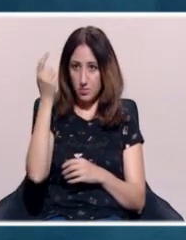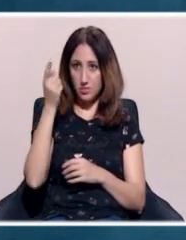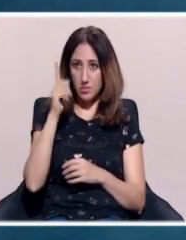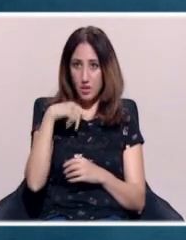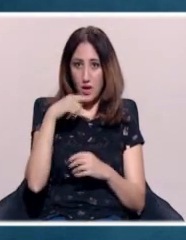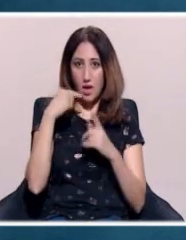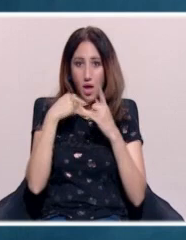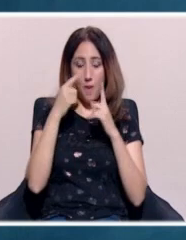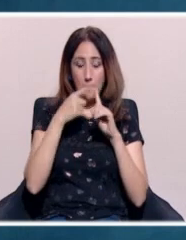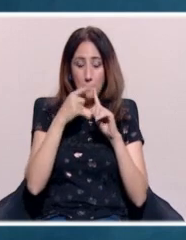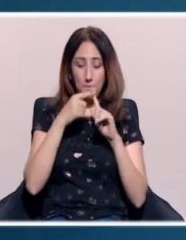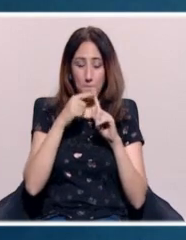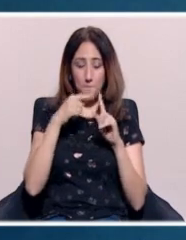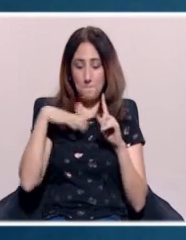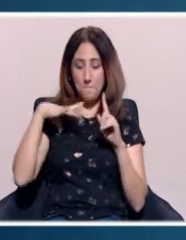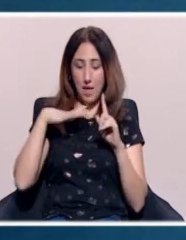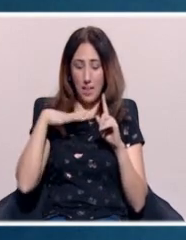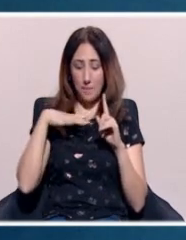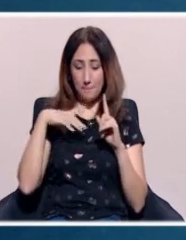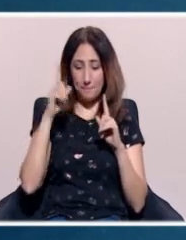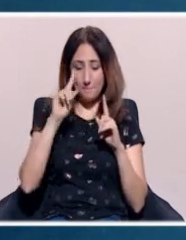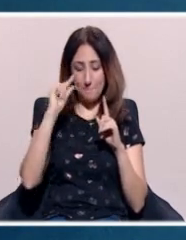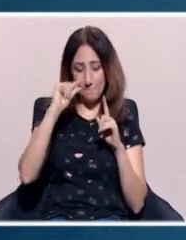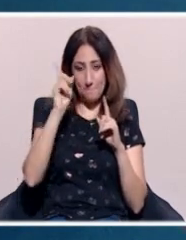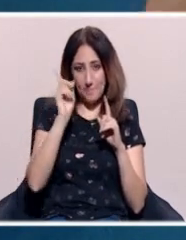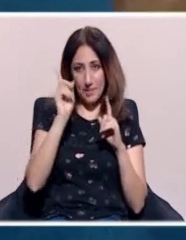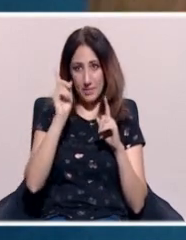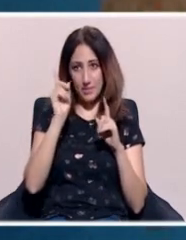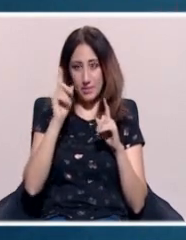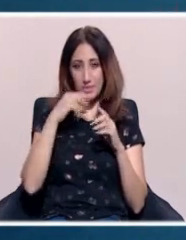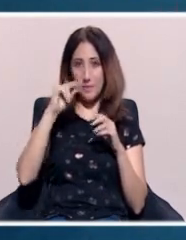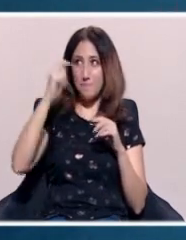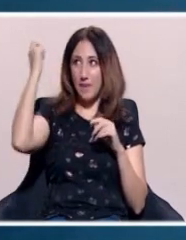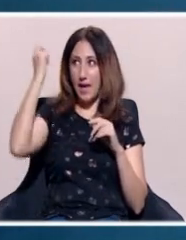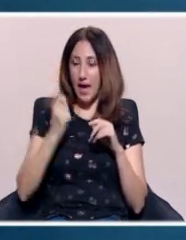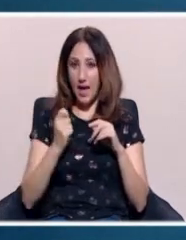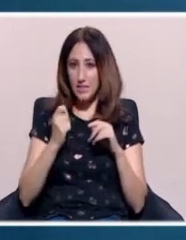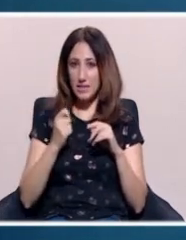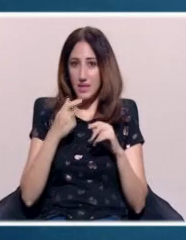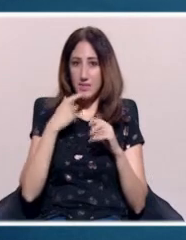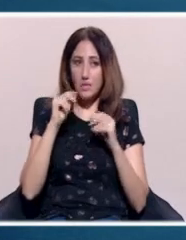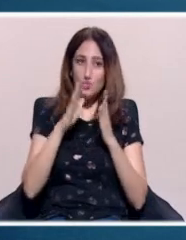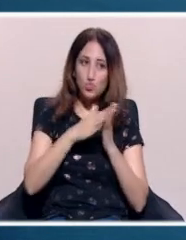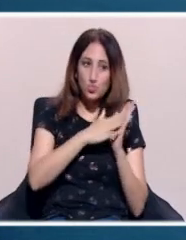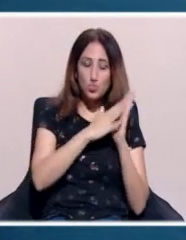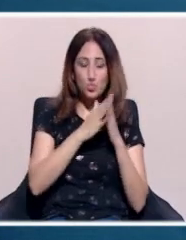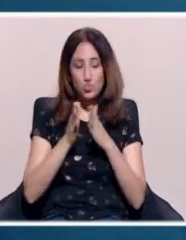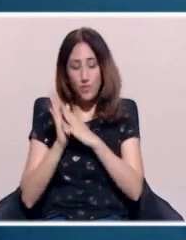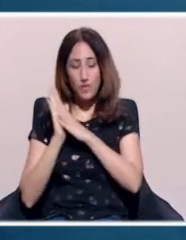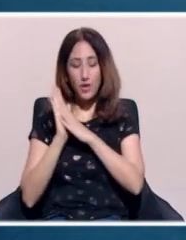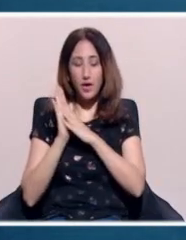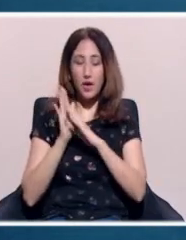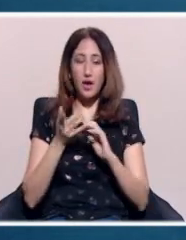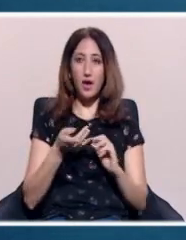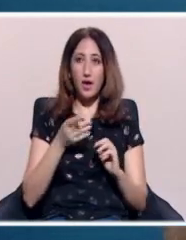نموذج كده يعني، تقدر بين الغنى وبين الصوفية وبين يعني أنا بحس إن